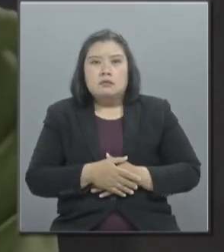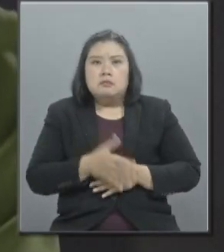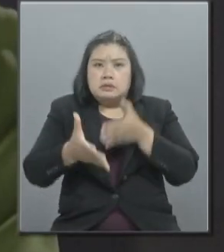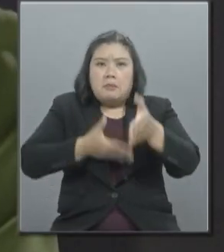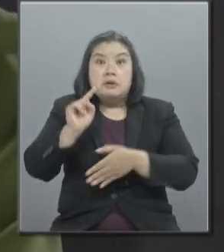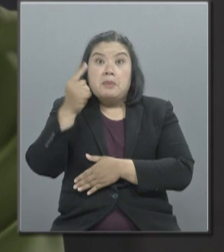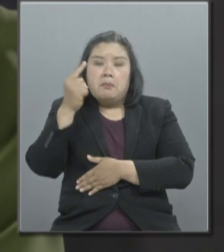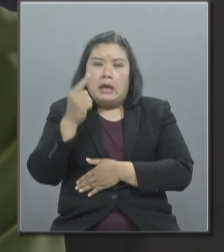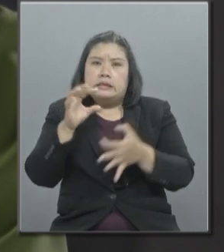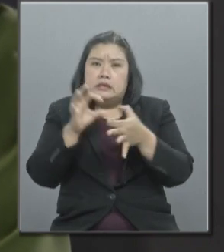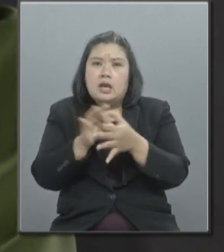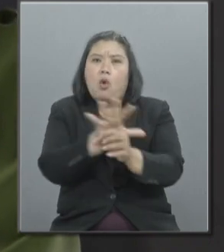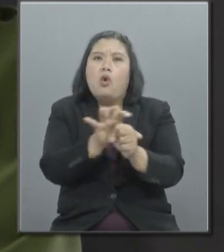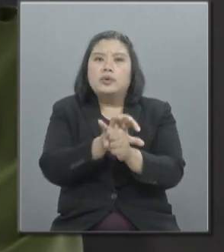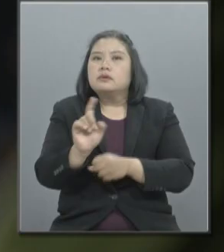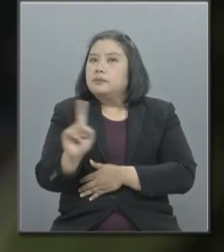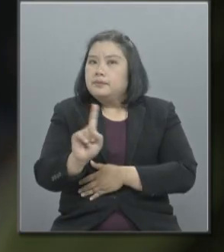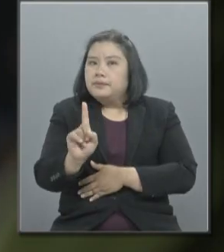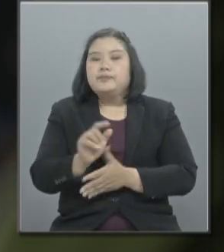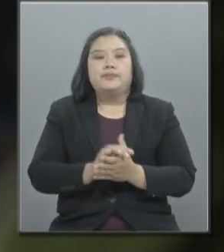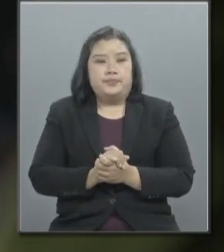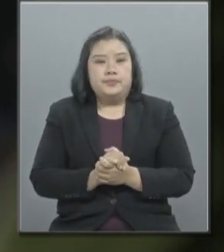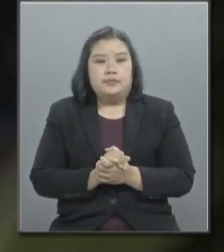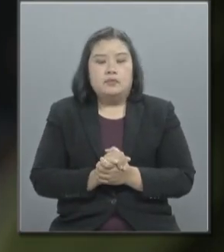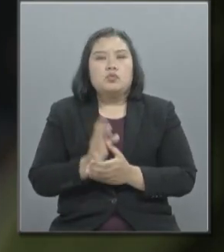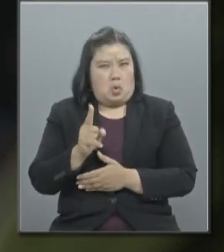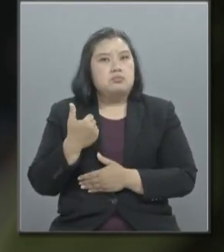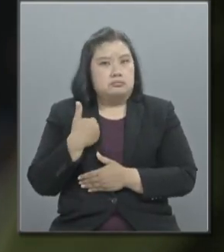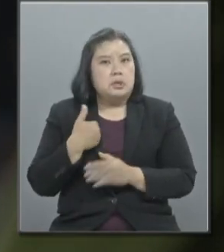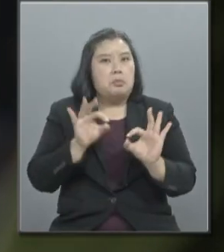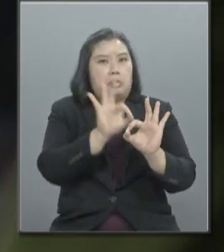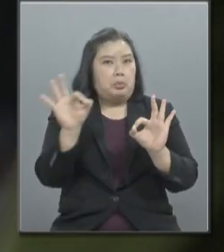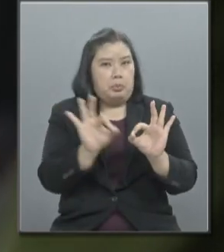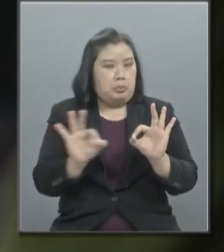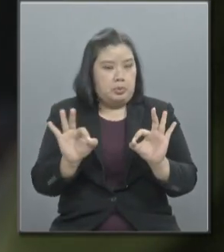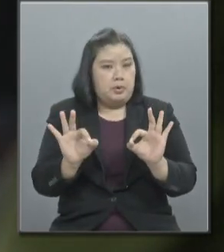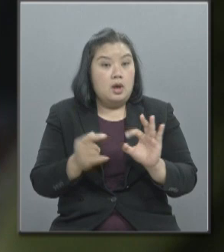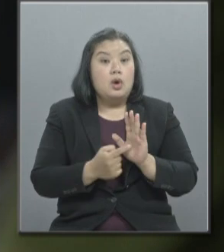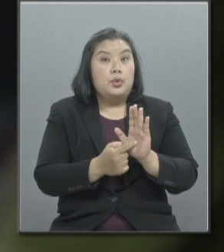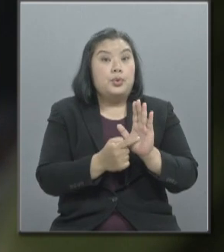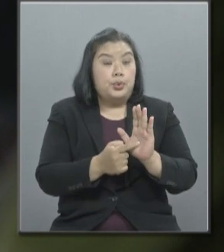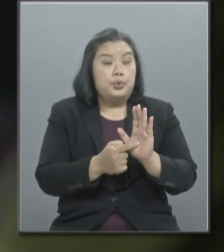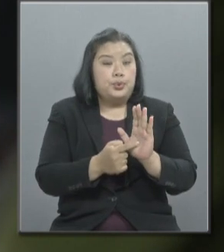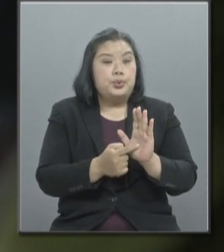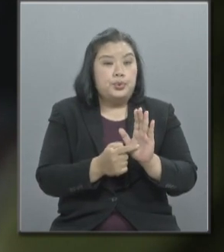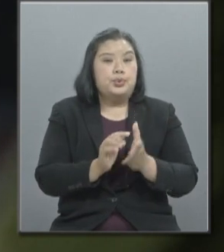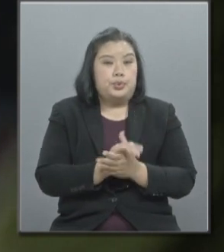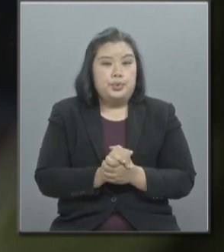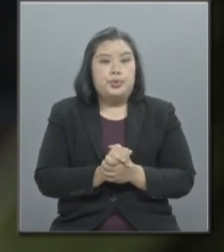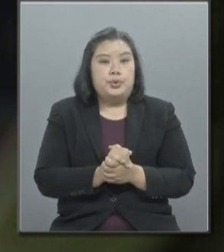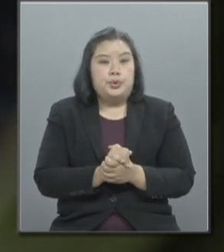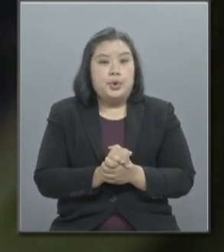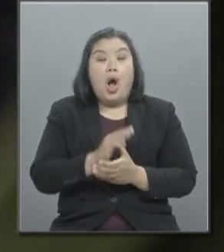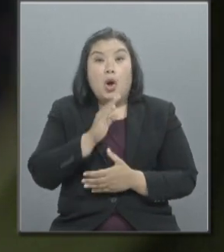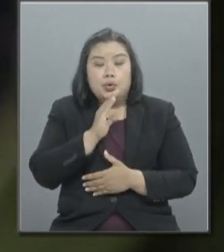ใหม่ๆที่เกิดขึ้นในช่วงโควิด19ให้ฟังหน่อยค่ะ ส่วนใหญ่เป็นรูปประโยคมากกว่าถ้าอย่างในกรณีของการ